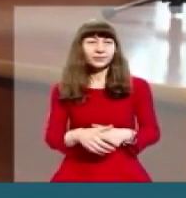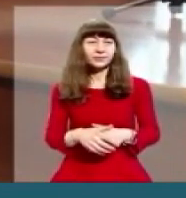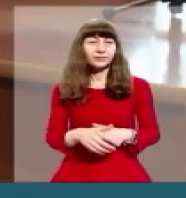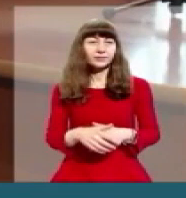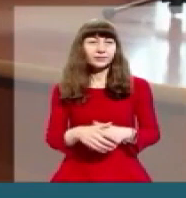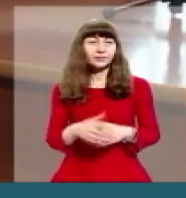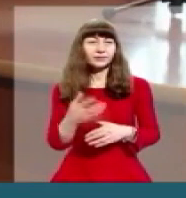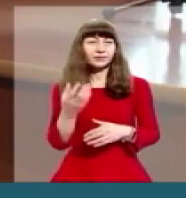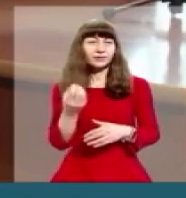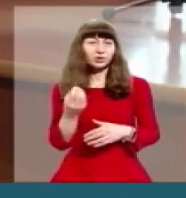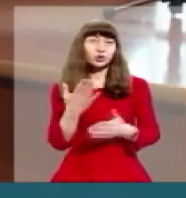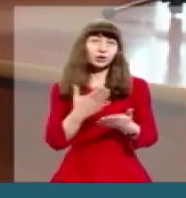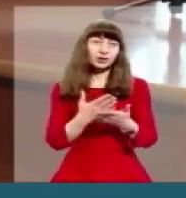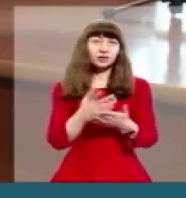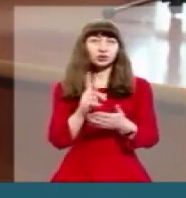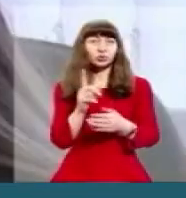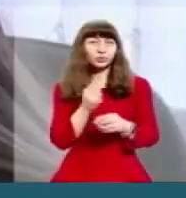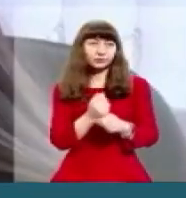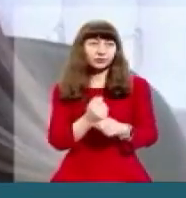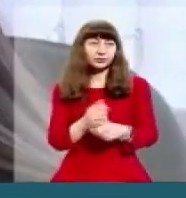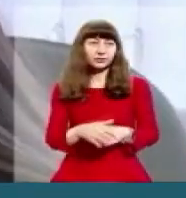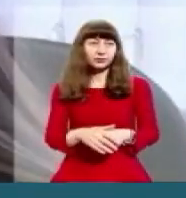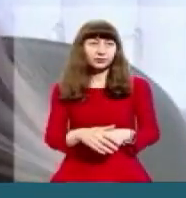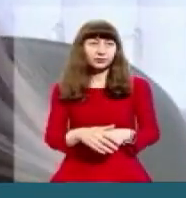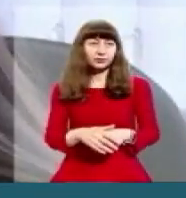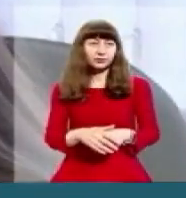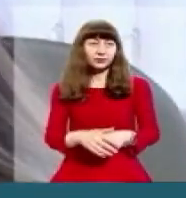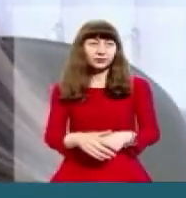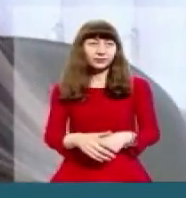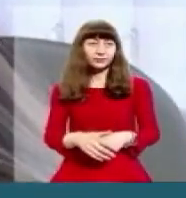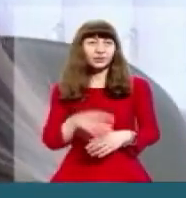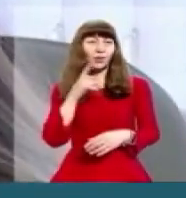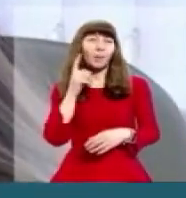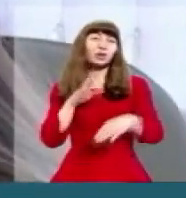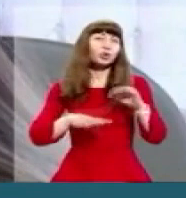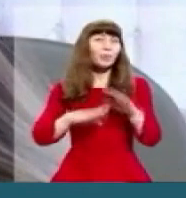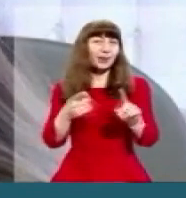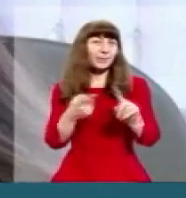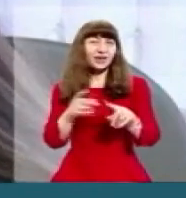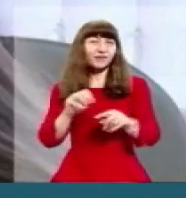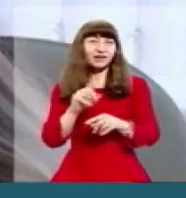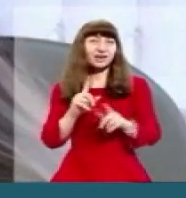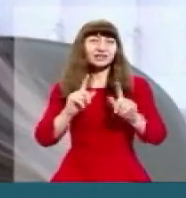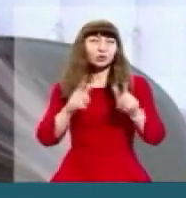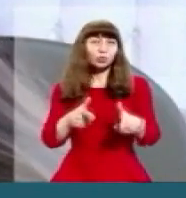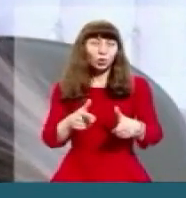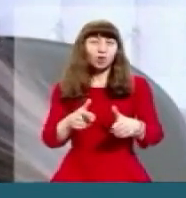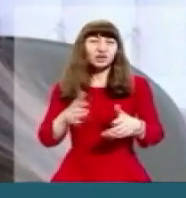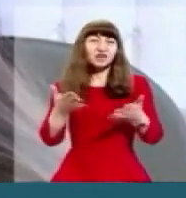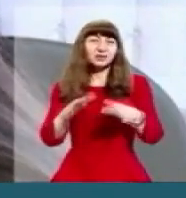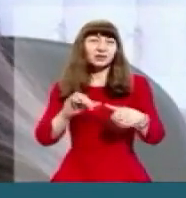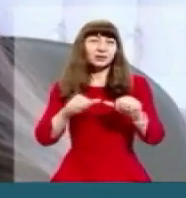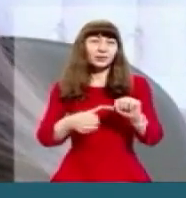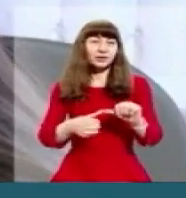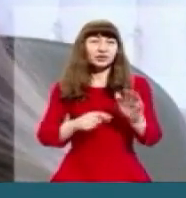Нет. Есть над чем работать? Да, нет. Устроилась сюда вообще по молодежной практике. и осталась надолго. Сначала